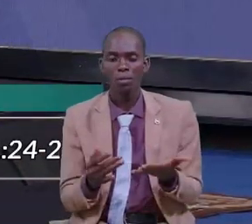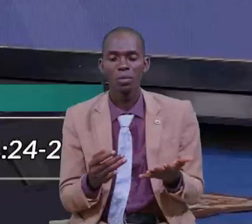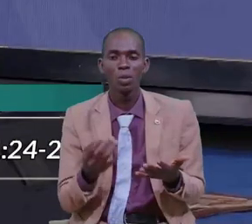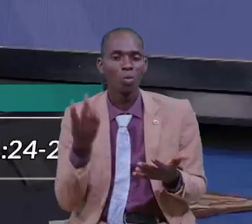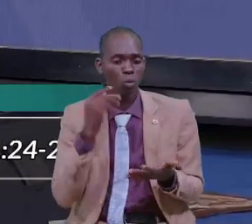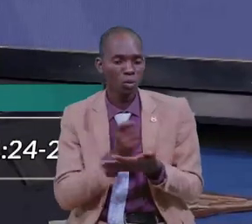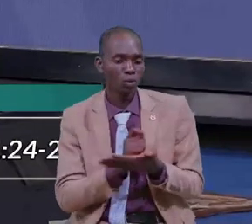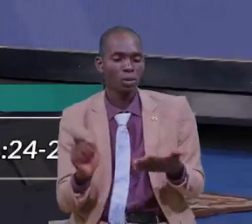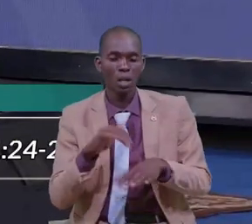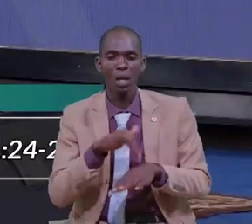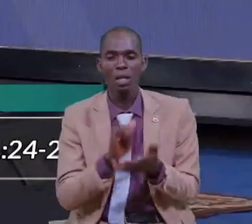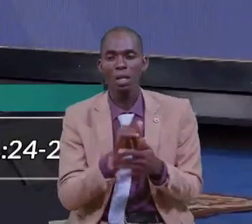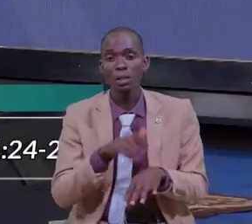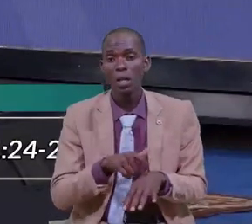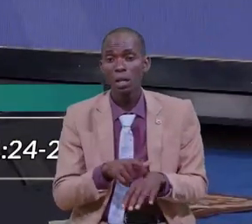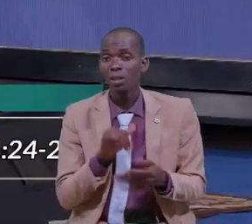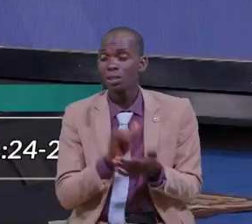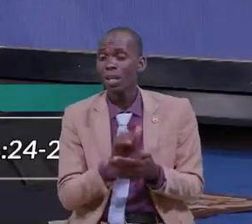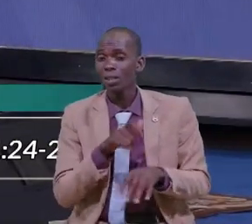écrite. En ce moment,